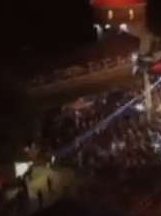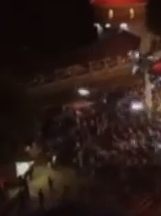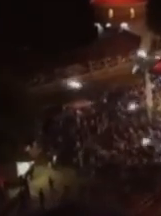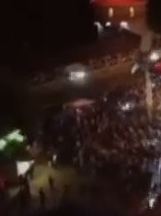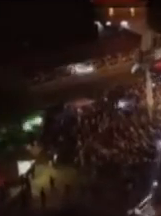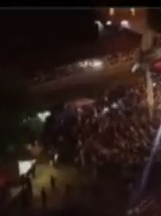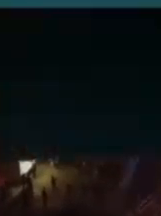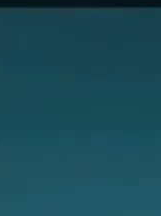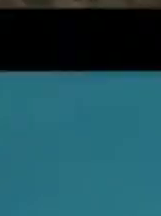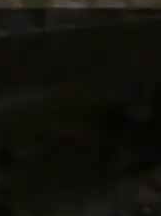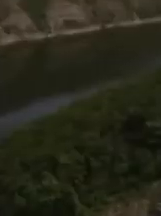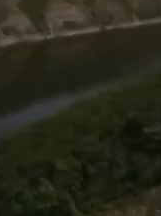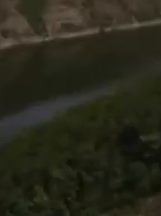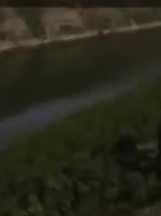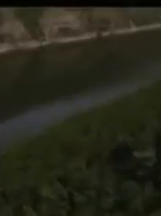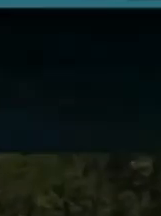Музика